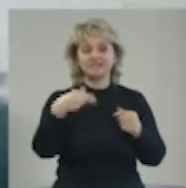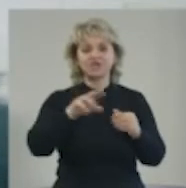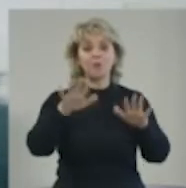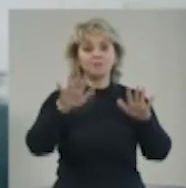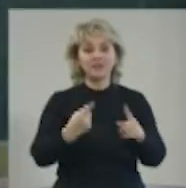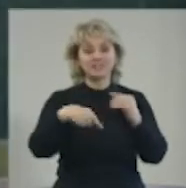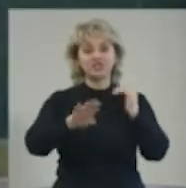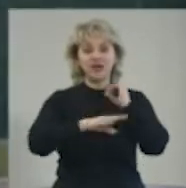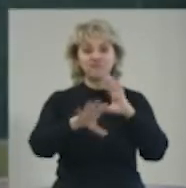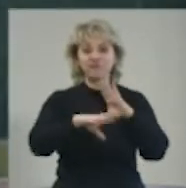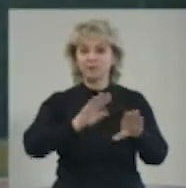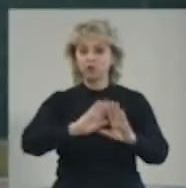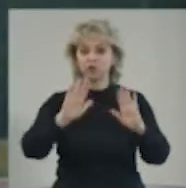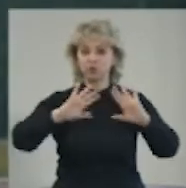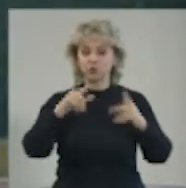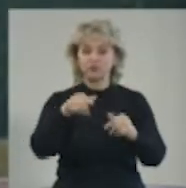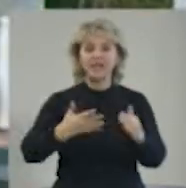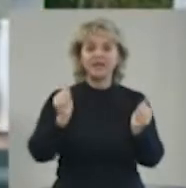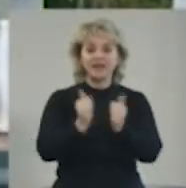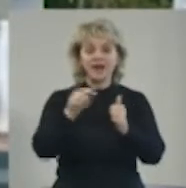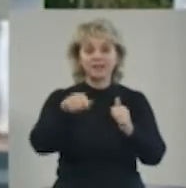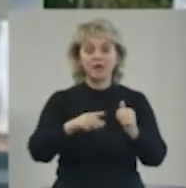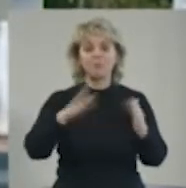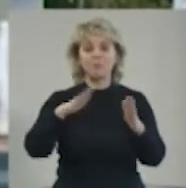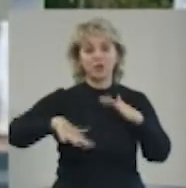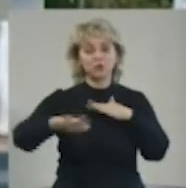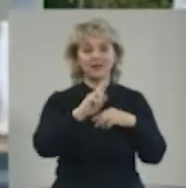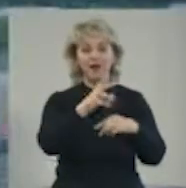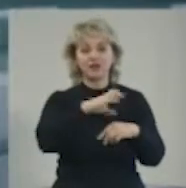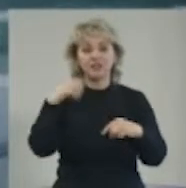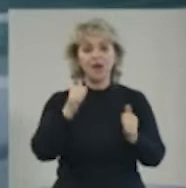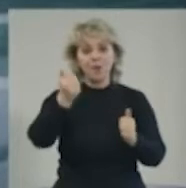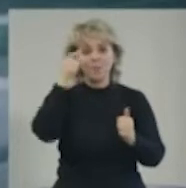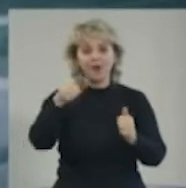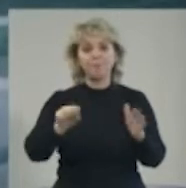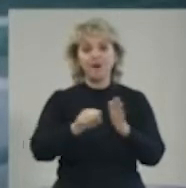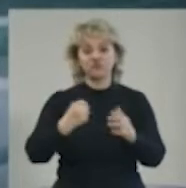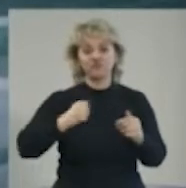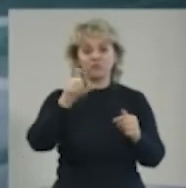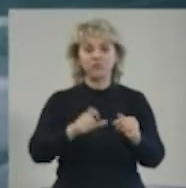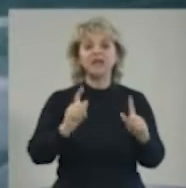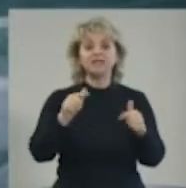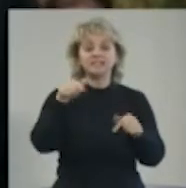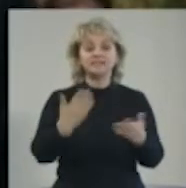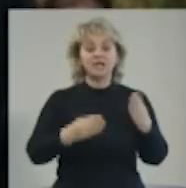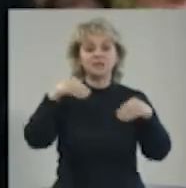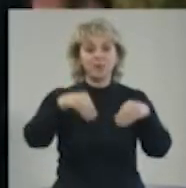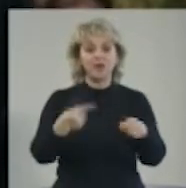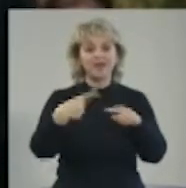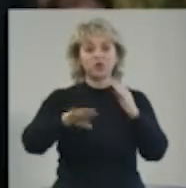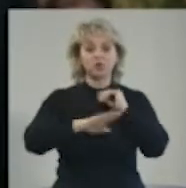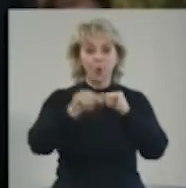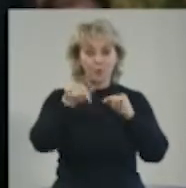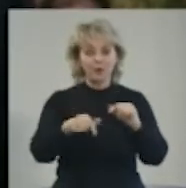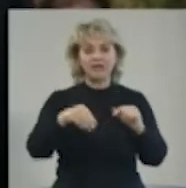для тополя выбрали не случайно. Совсем рядом, на площади Карла Маркса, мемориал павшим воинам. Действительно, если посадить здесь этот